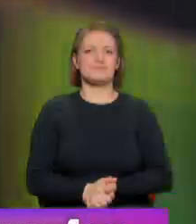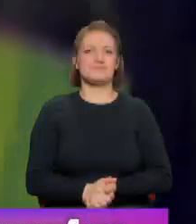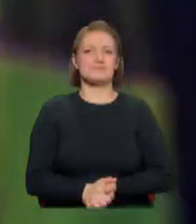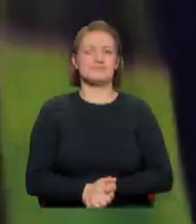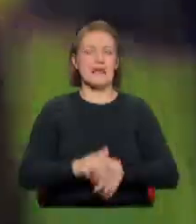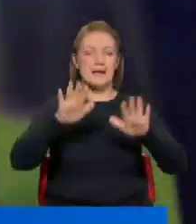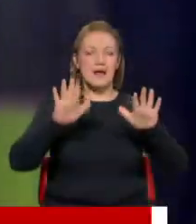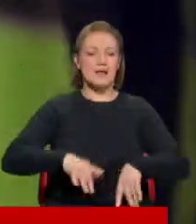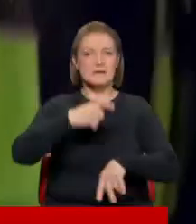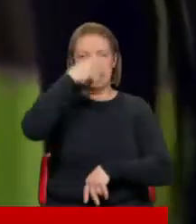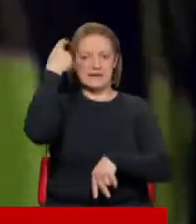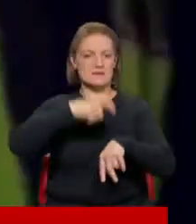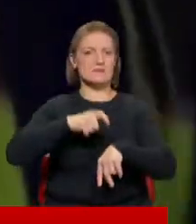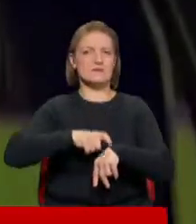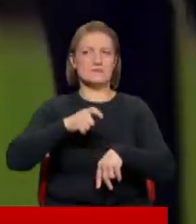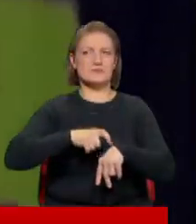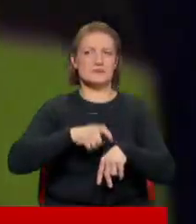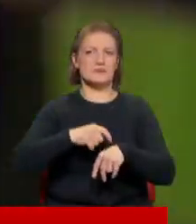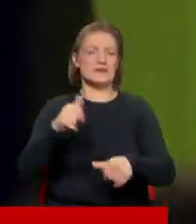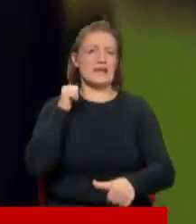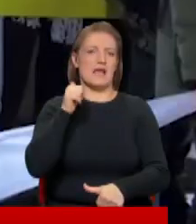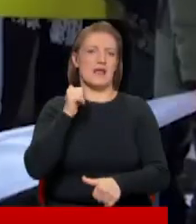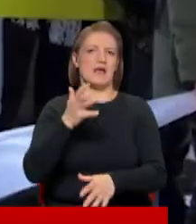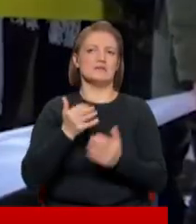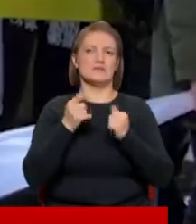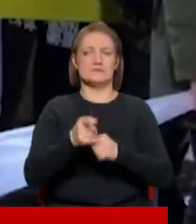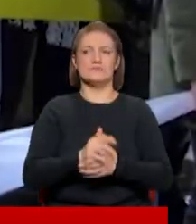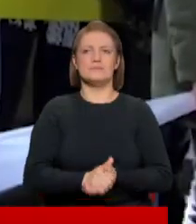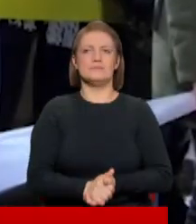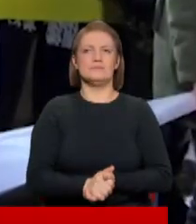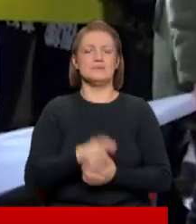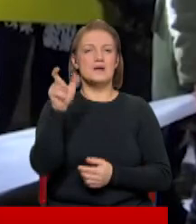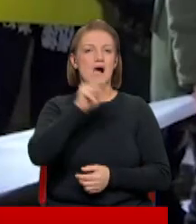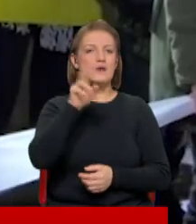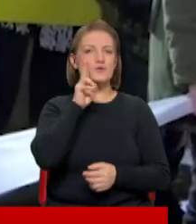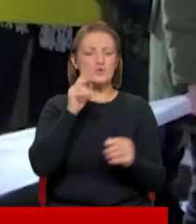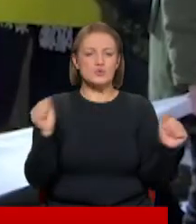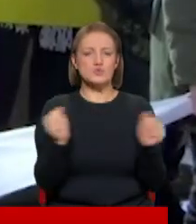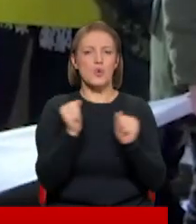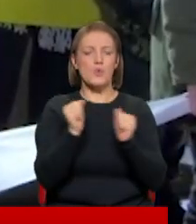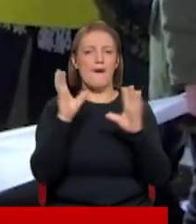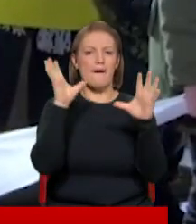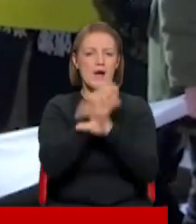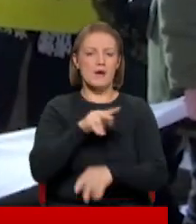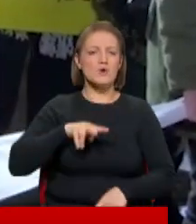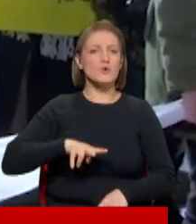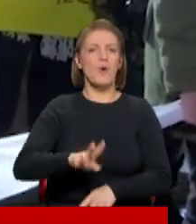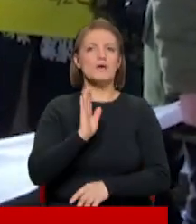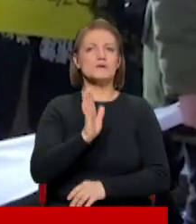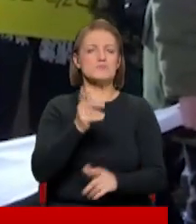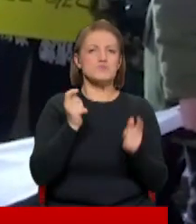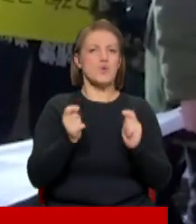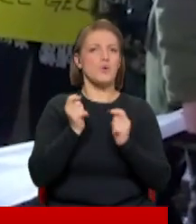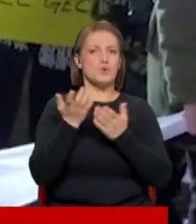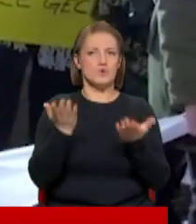Kalıcı yaz saati geri alınsın. Ayın sonunu getirmek için soğukta, karanlıkta yollara dökülmenin